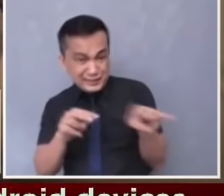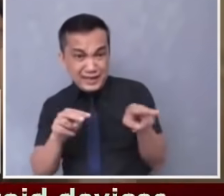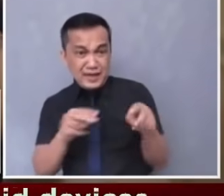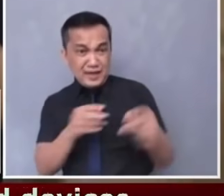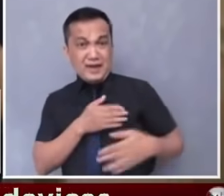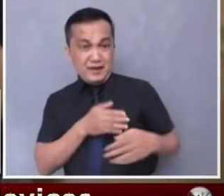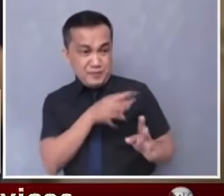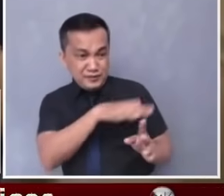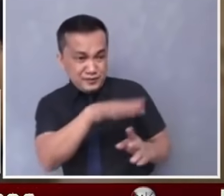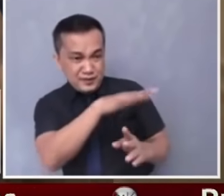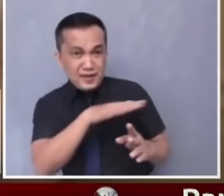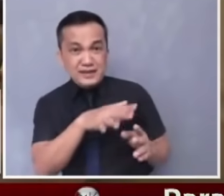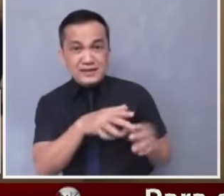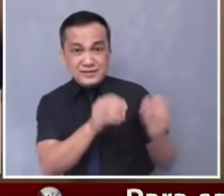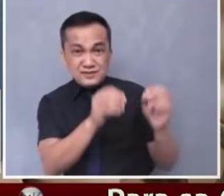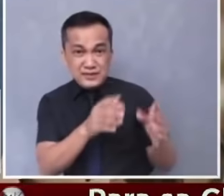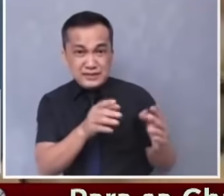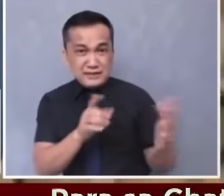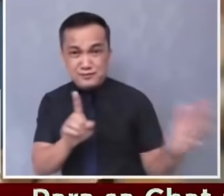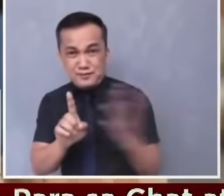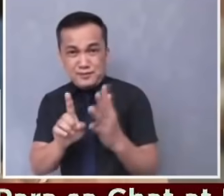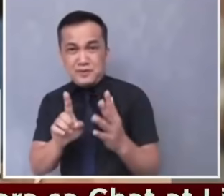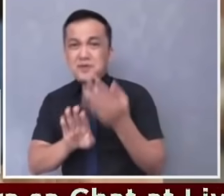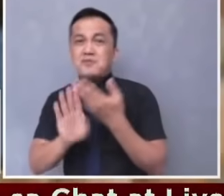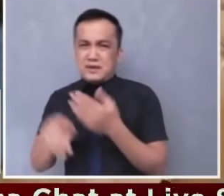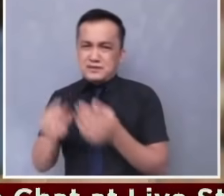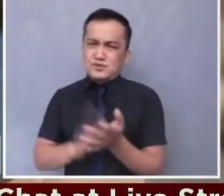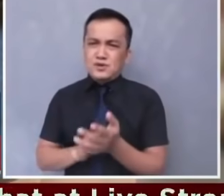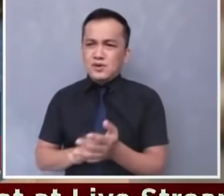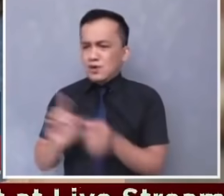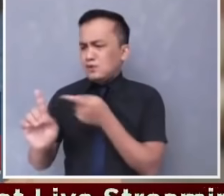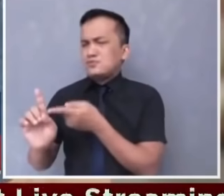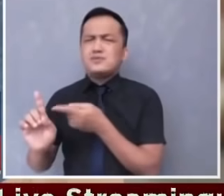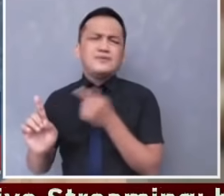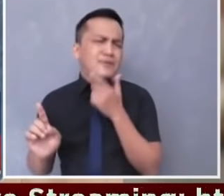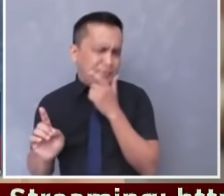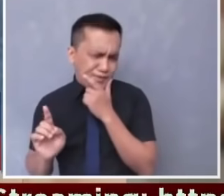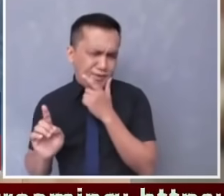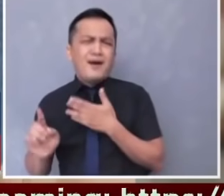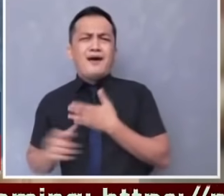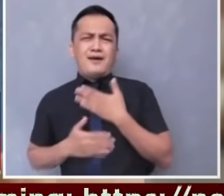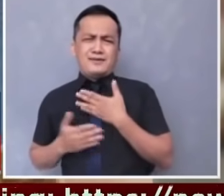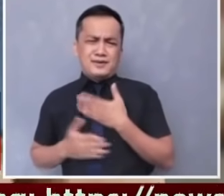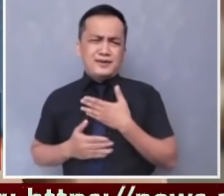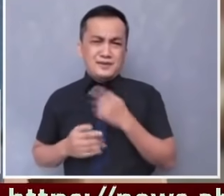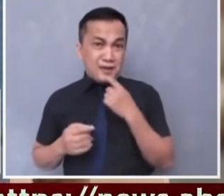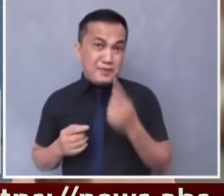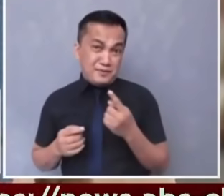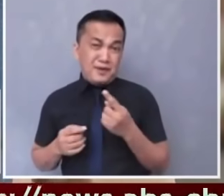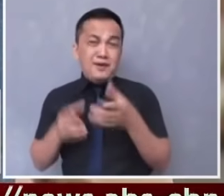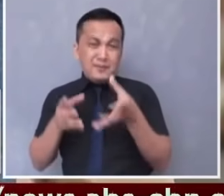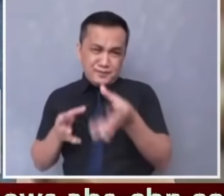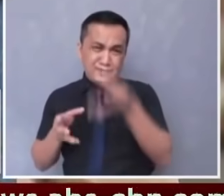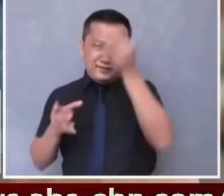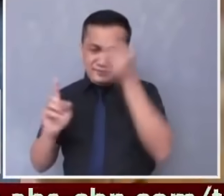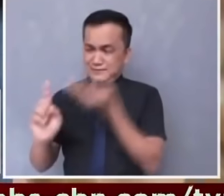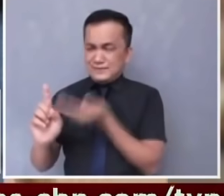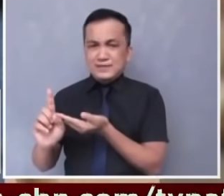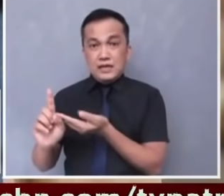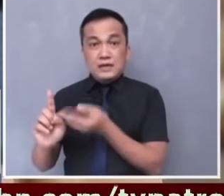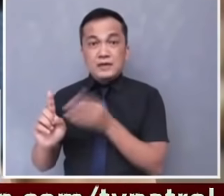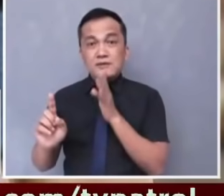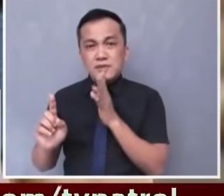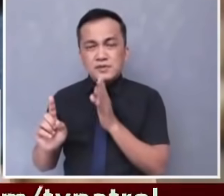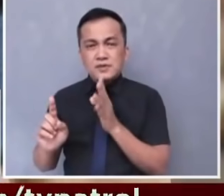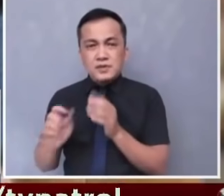estudyanteng nakabalik sa loob ng paaralan. Ang saya namin dahil matututo na kami. So, ibig sabihin, may ilan